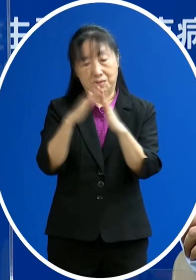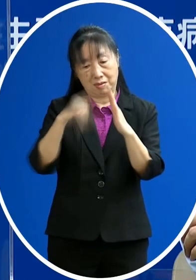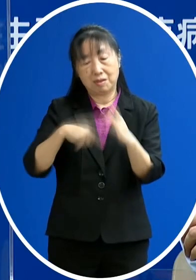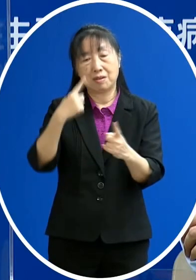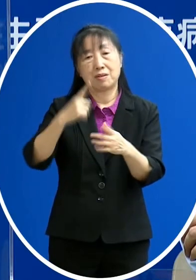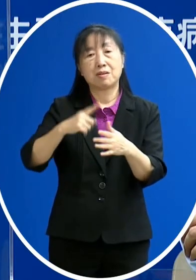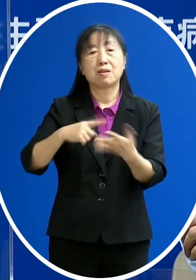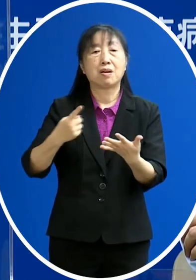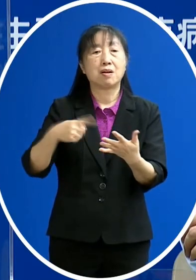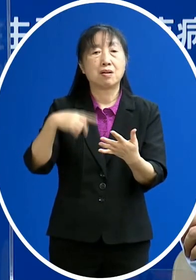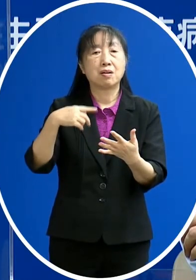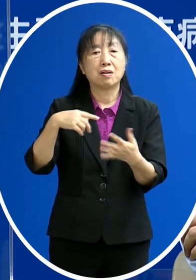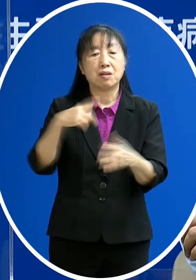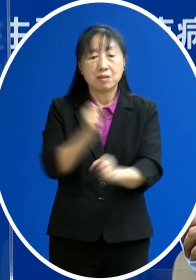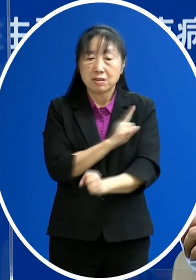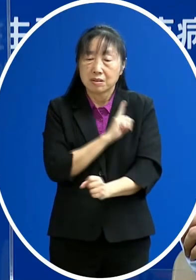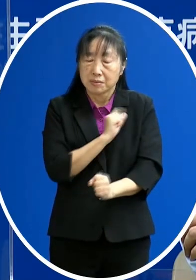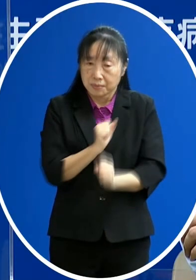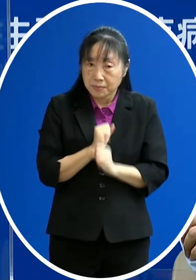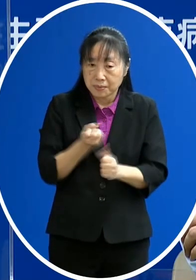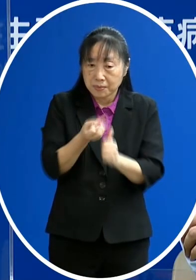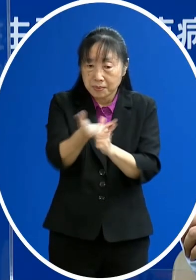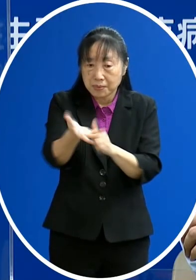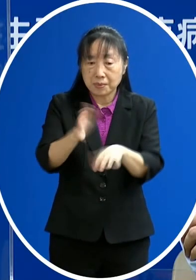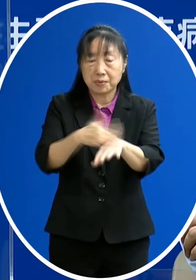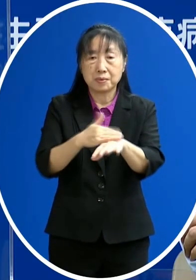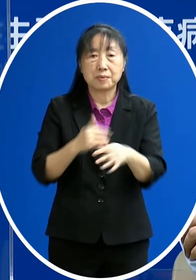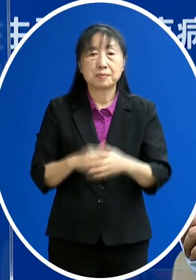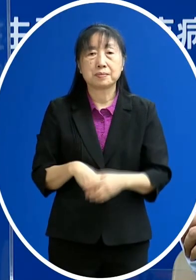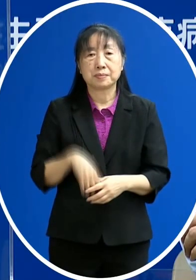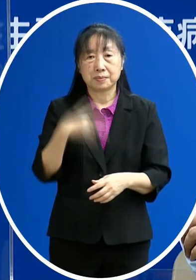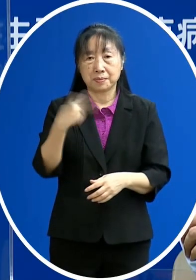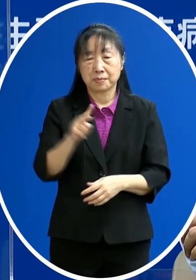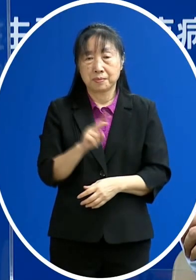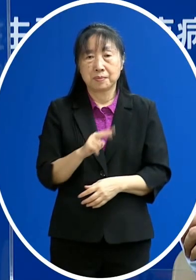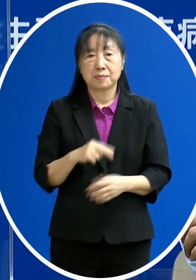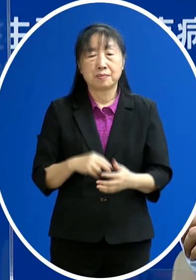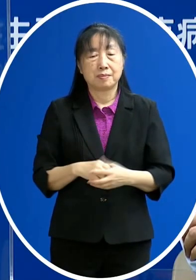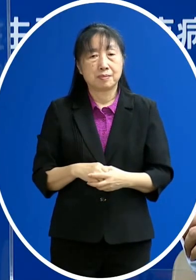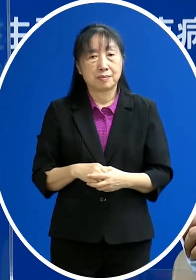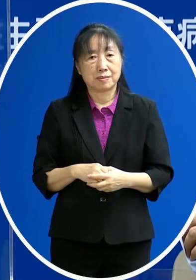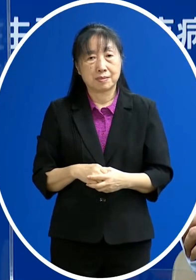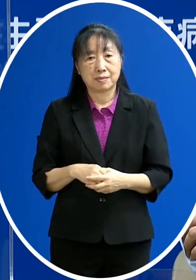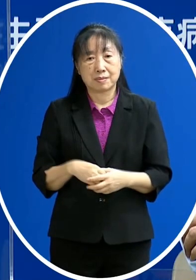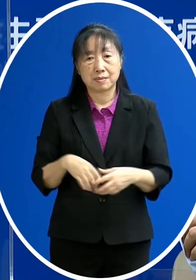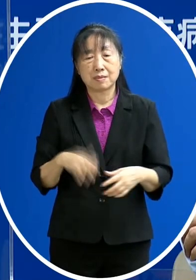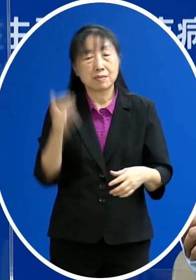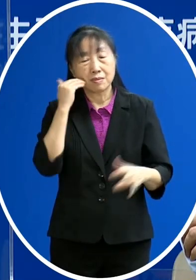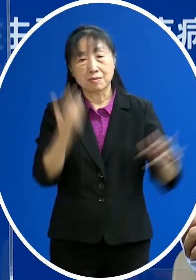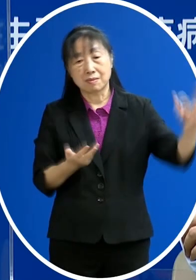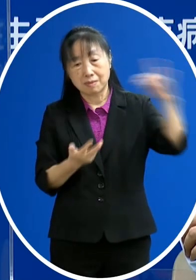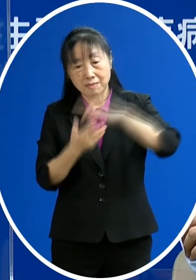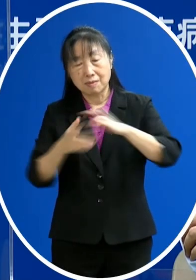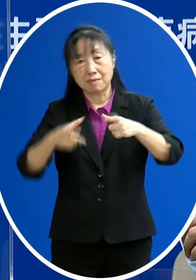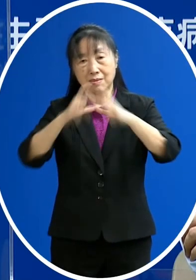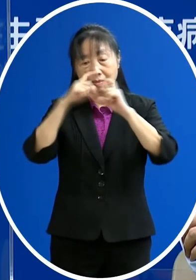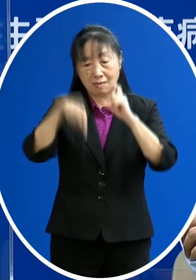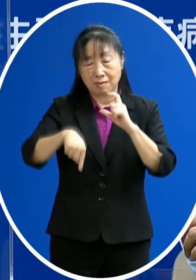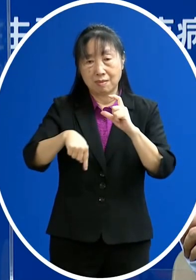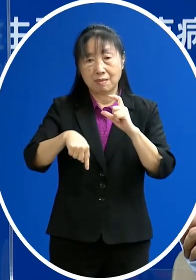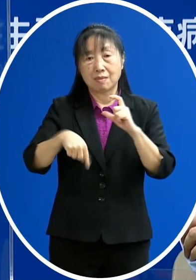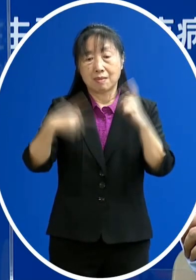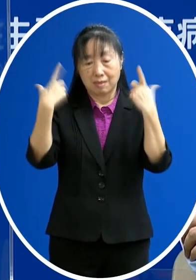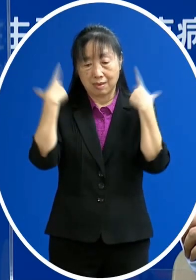做扩散。那至于在整个在这个回国来居家检疫，他本来就